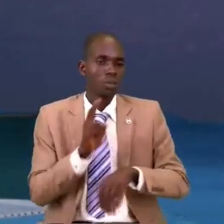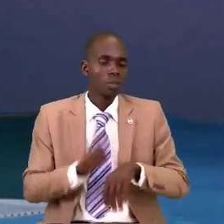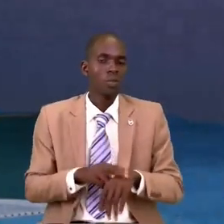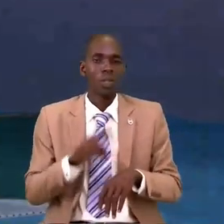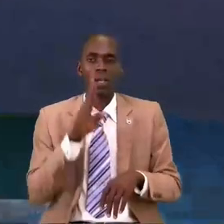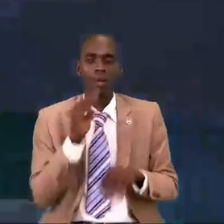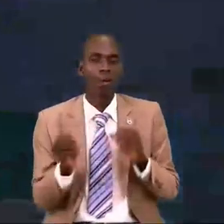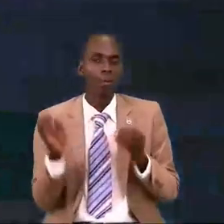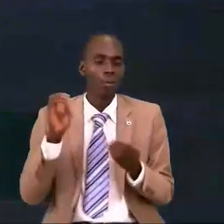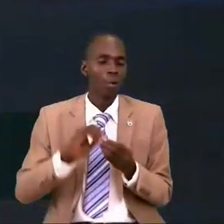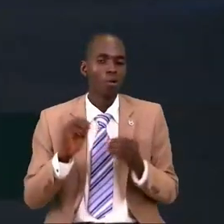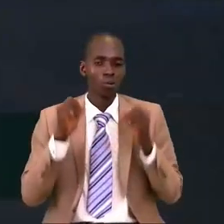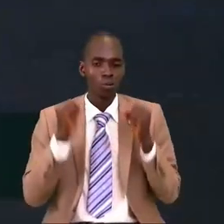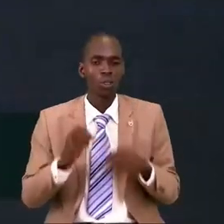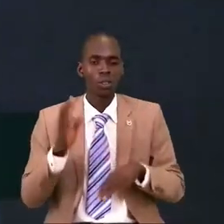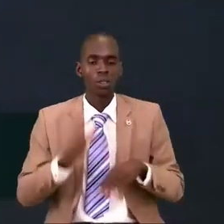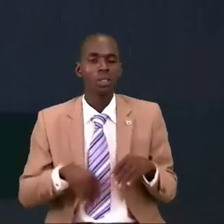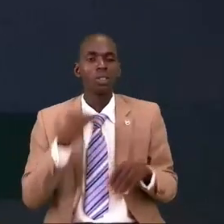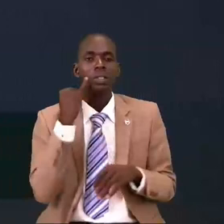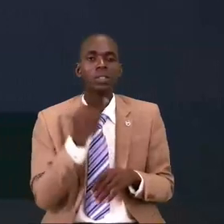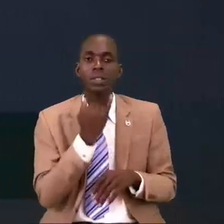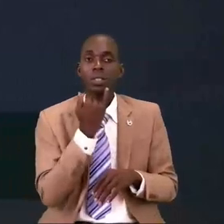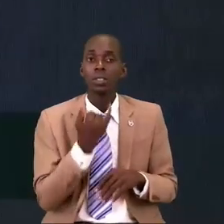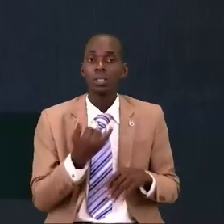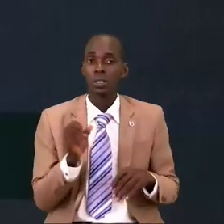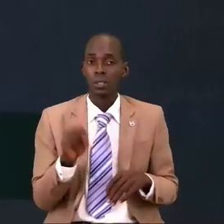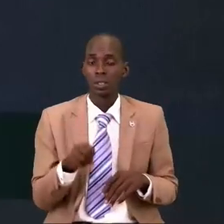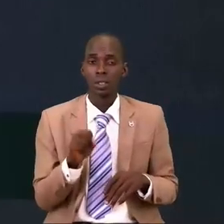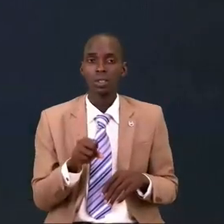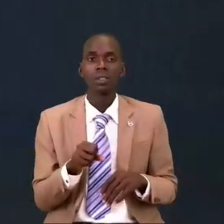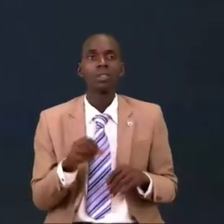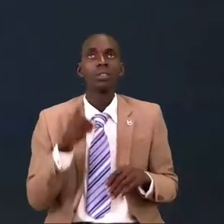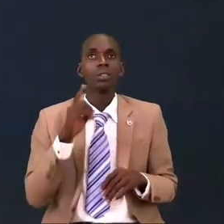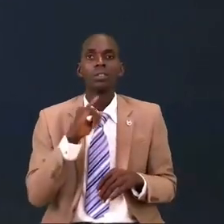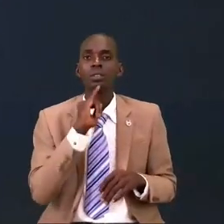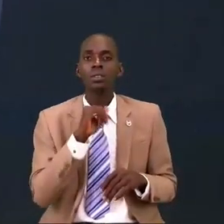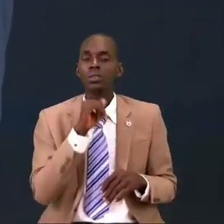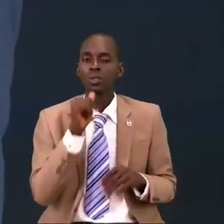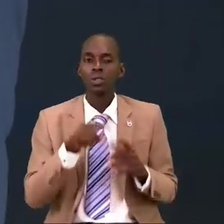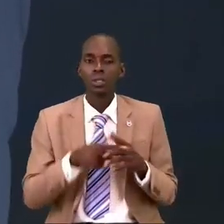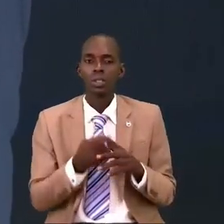ça n'a pas commencé avec Josué. Dieu avait dit à Abraham,